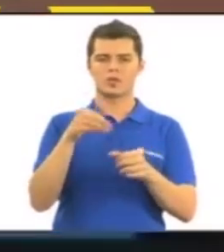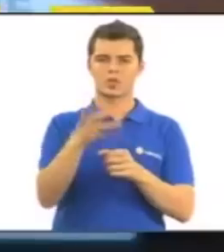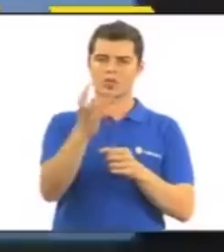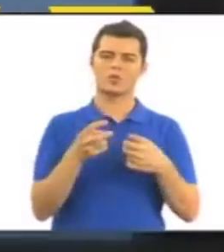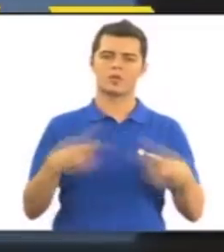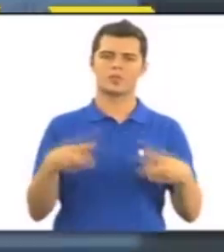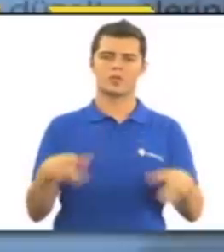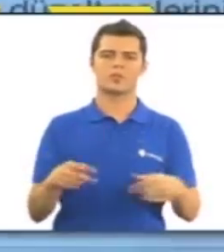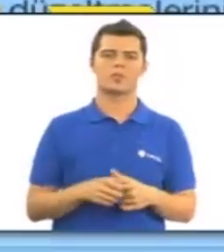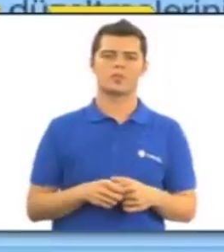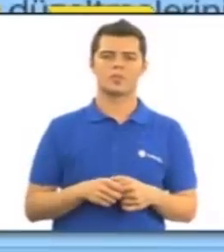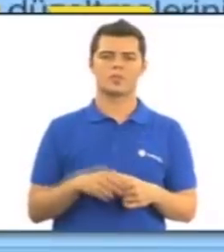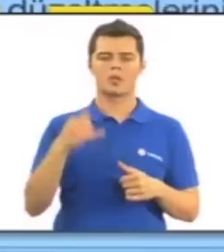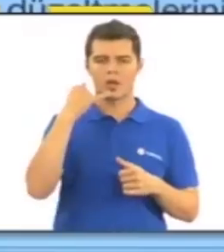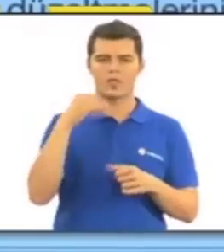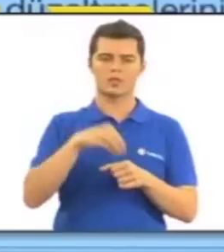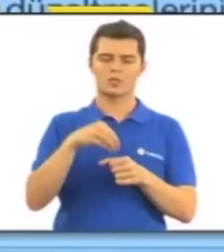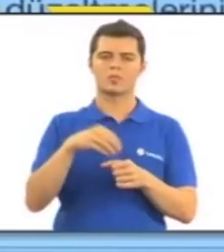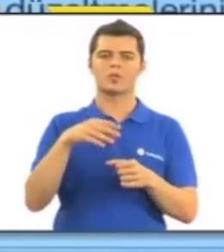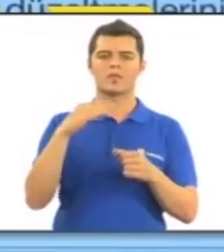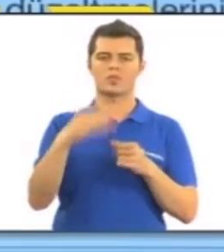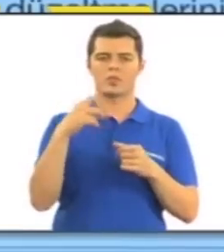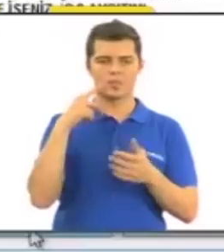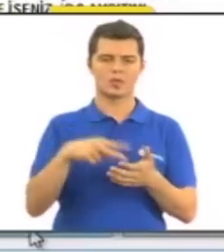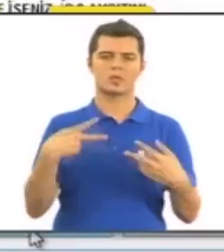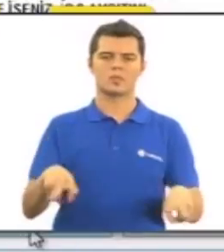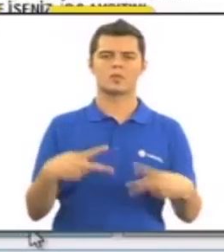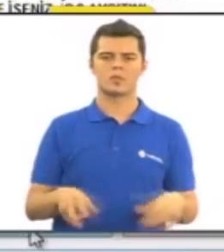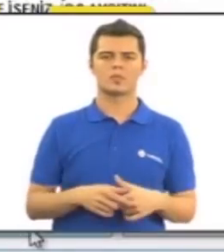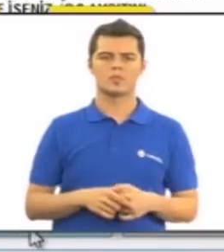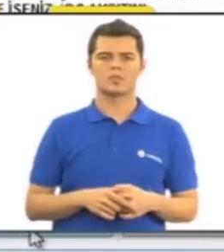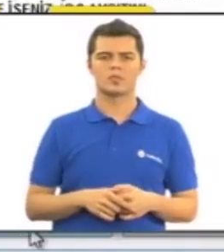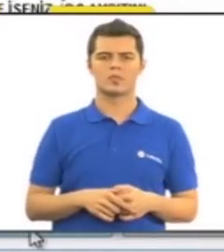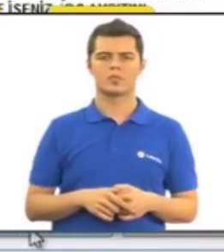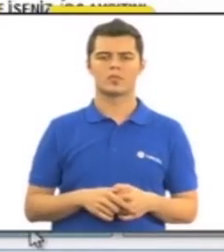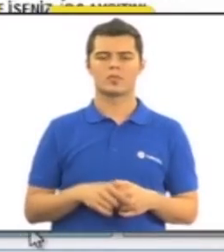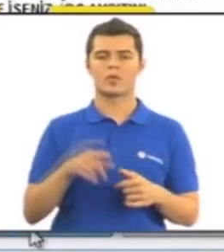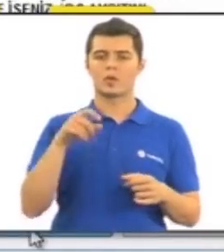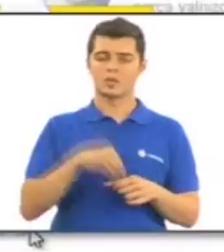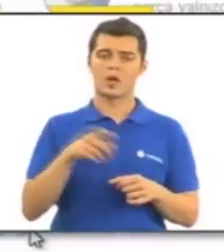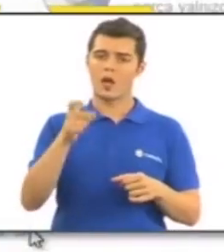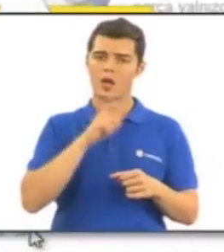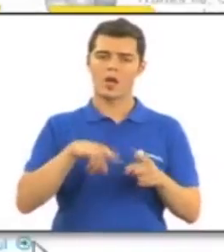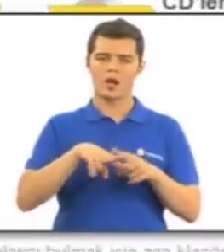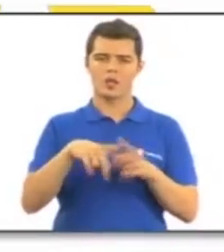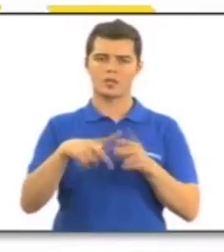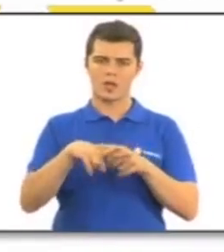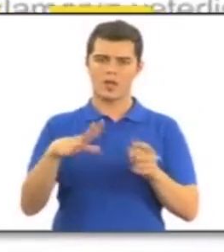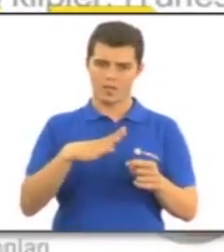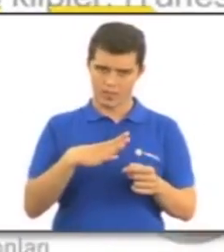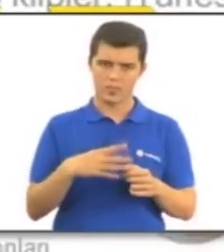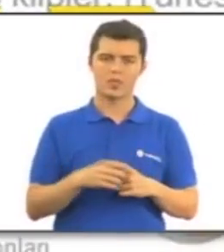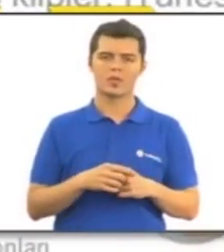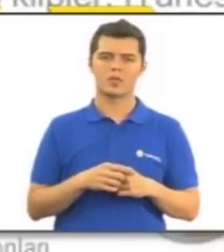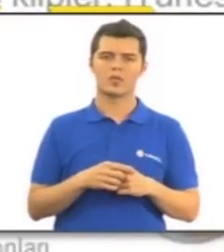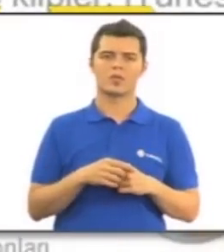Bunun için iPhone üzerinden yazılım güncelleme videomuzu izleyebilirsiniz. Eğer güncelleme esnasında farklı hatalar aldıysak veya